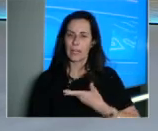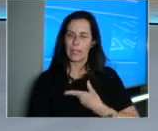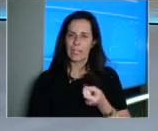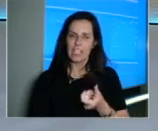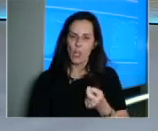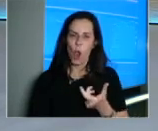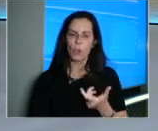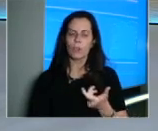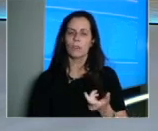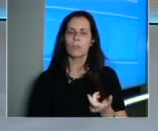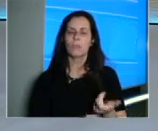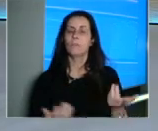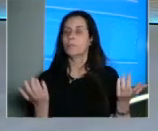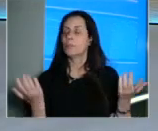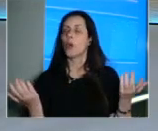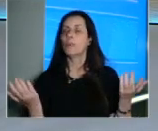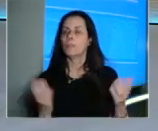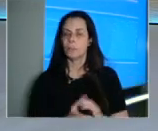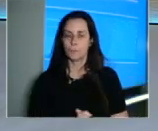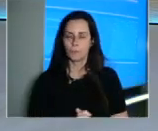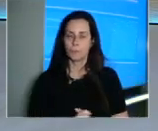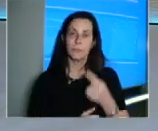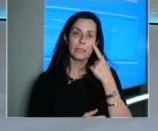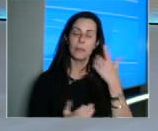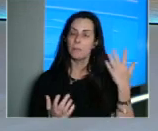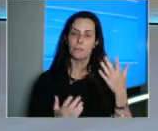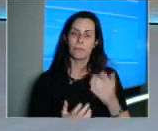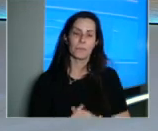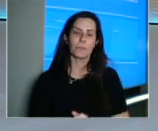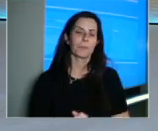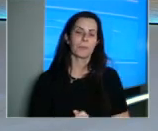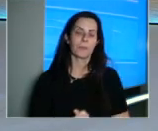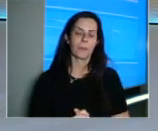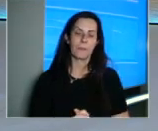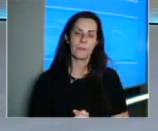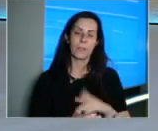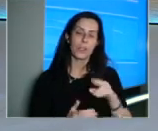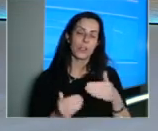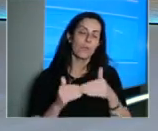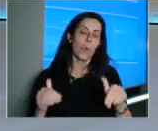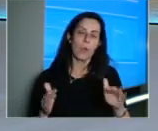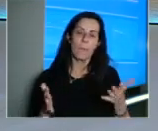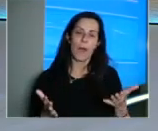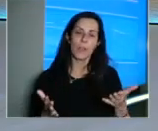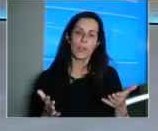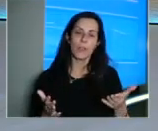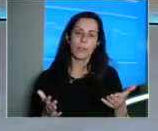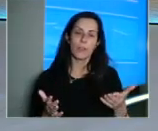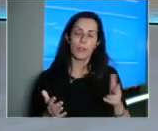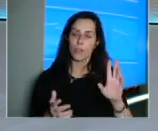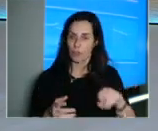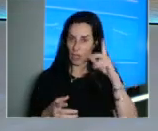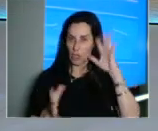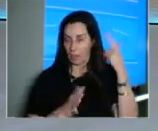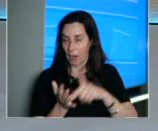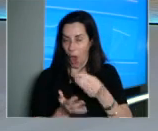קטניות. אז טוב, תשמע, גם יש גבול מסוים למה שקטניות יכולות להעביר בן אדם על